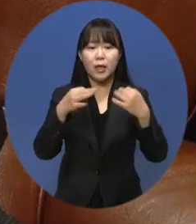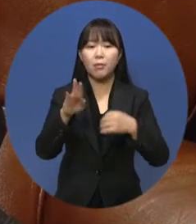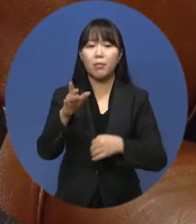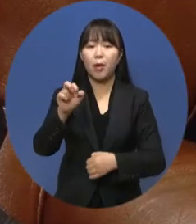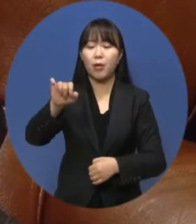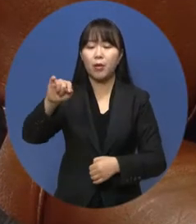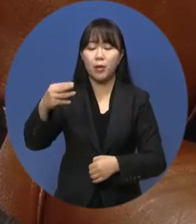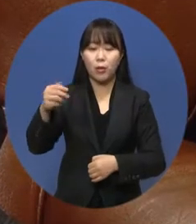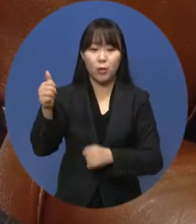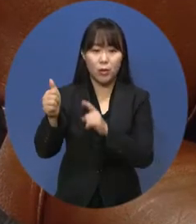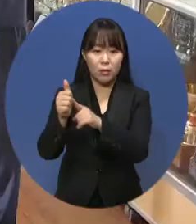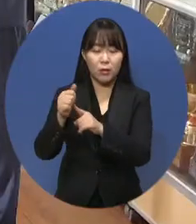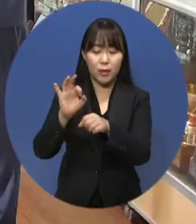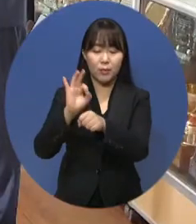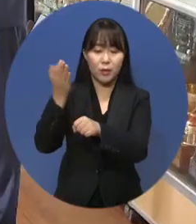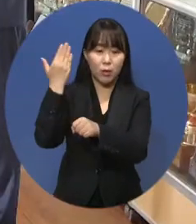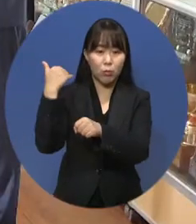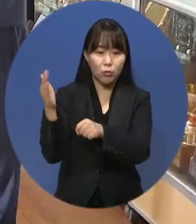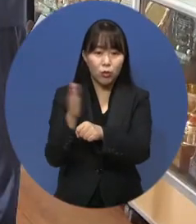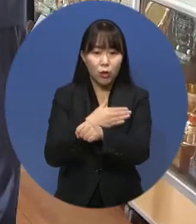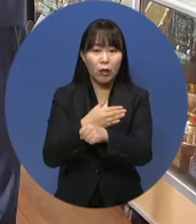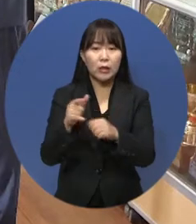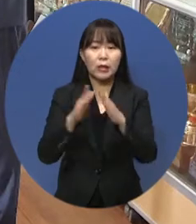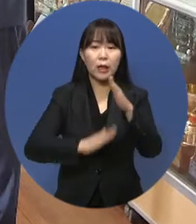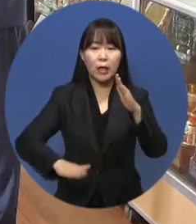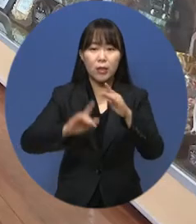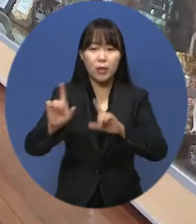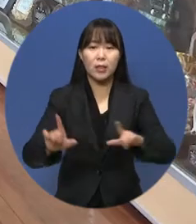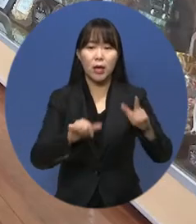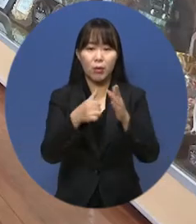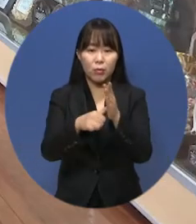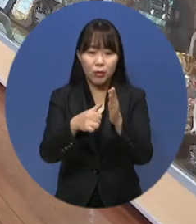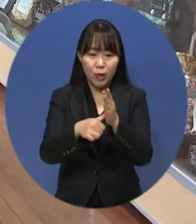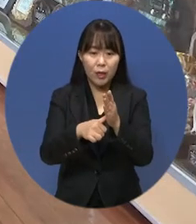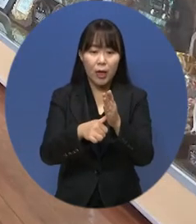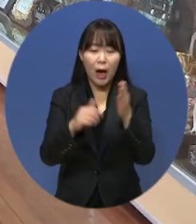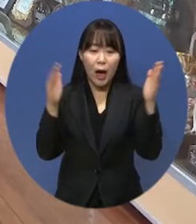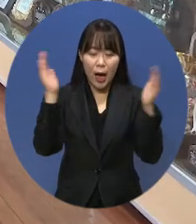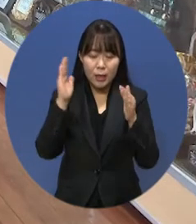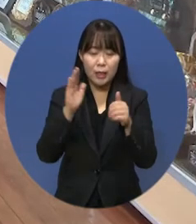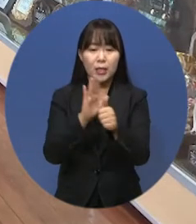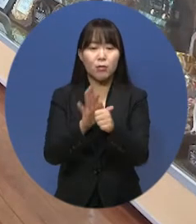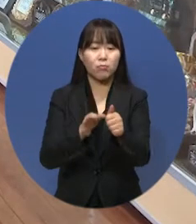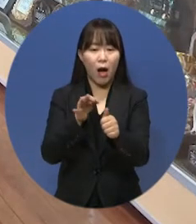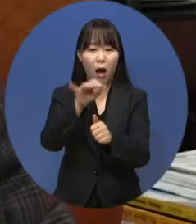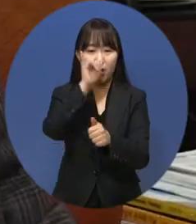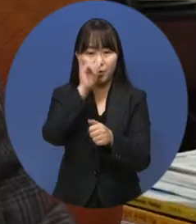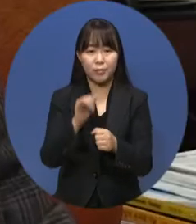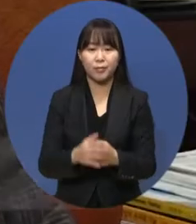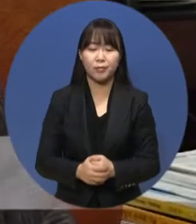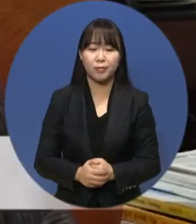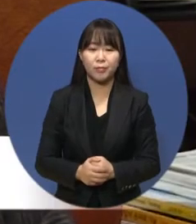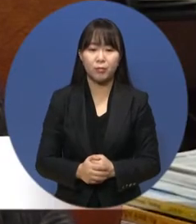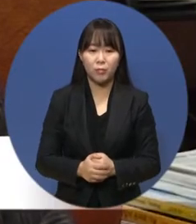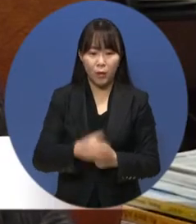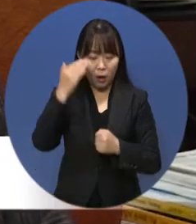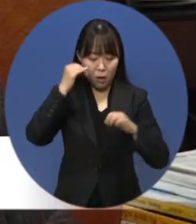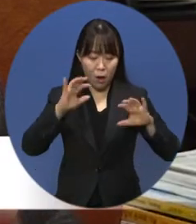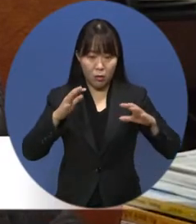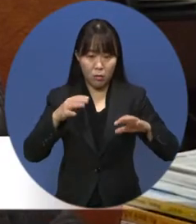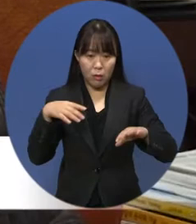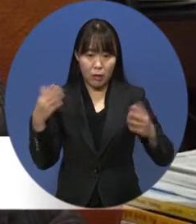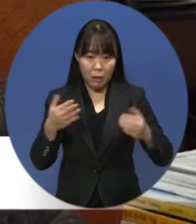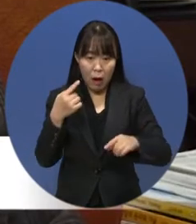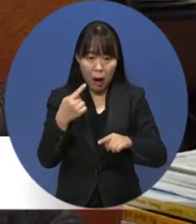10년 전부터 다문화 가정의 생활 용품과 장학금 지원을 해오고 있습니다 한국에도 이러다 겉으론